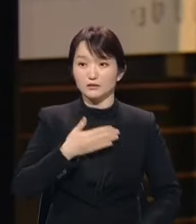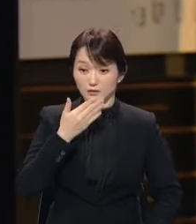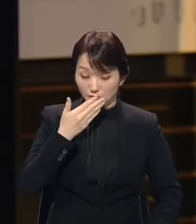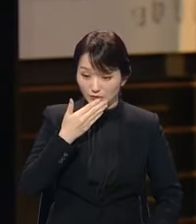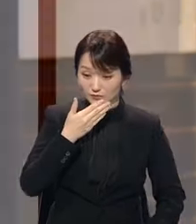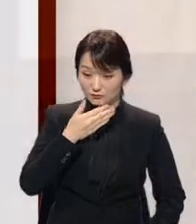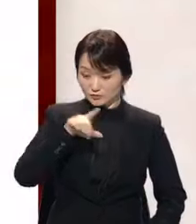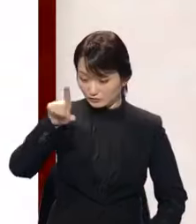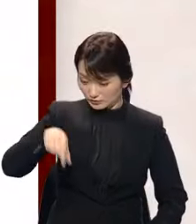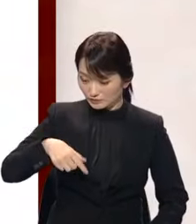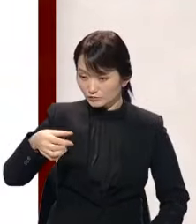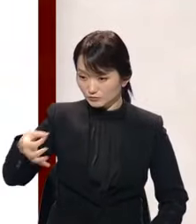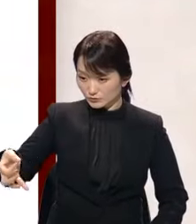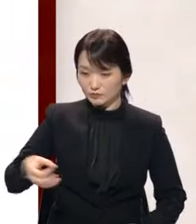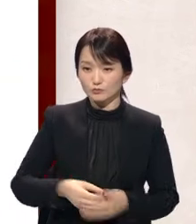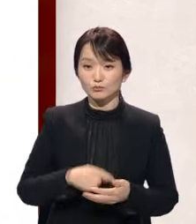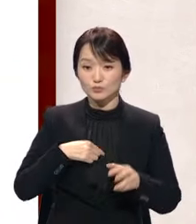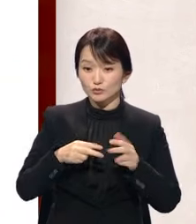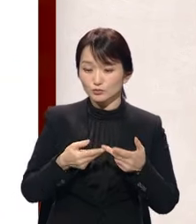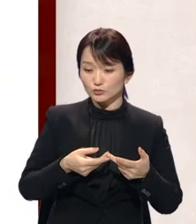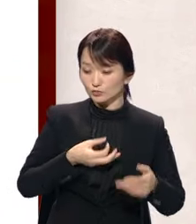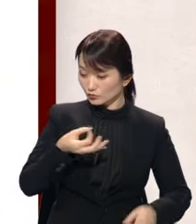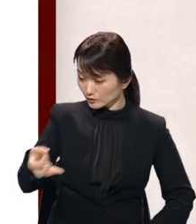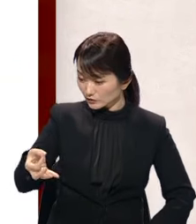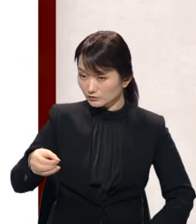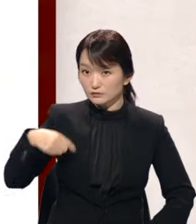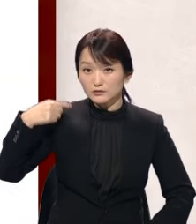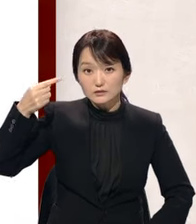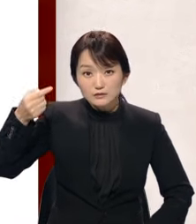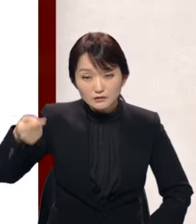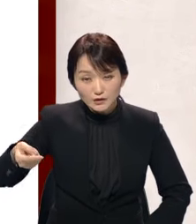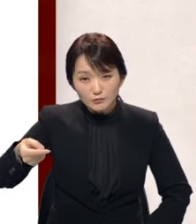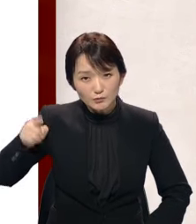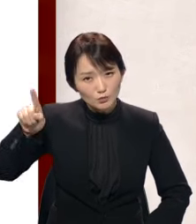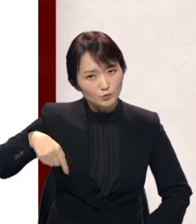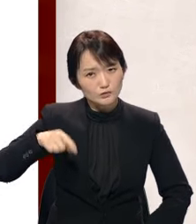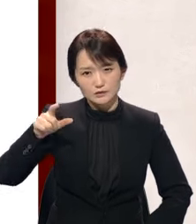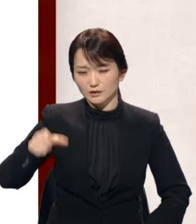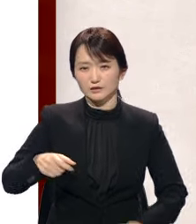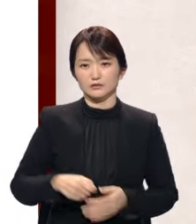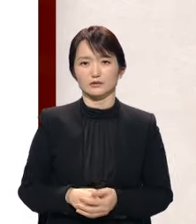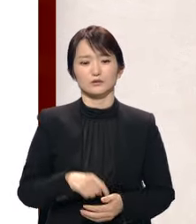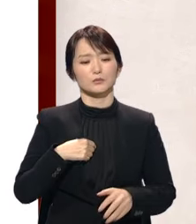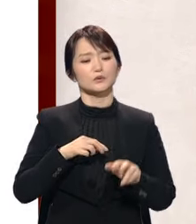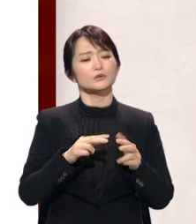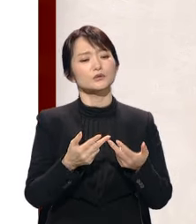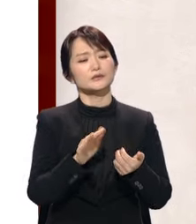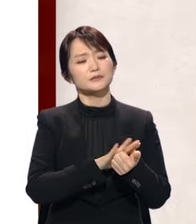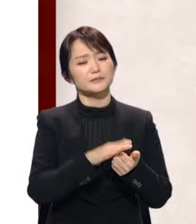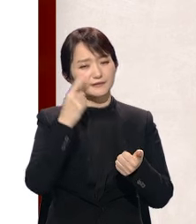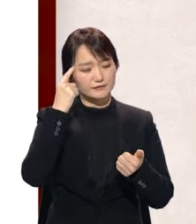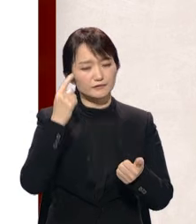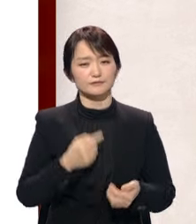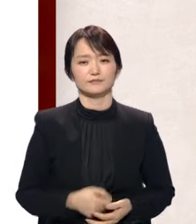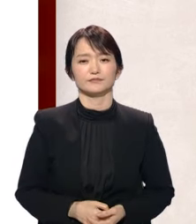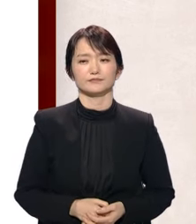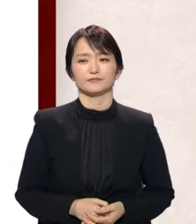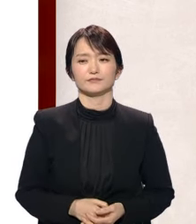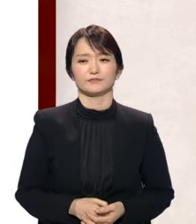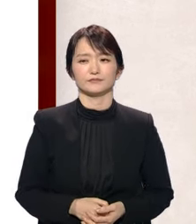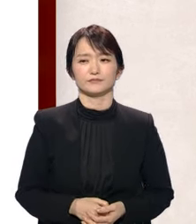거고 본인들도 주겠다고 한 걸 그 뒤에 일부러 알았다가 본인들 스스로만 그걸 서비스라고 생각한 거잖아요. 이거는